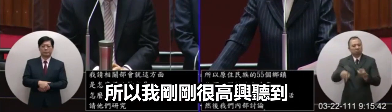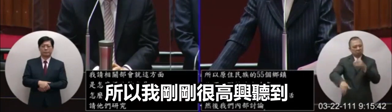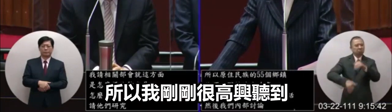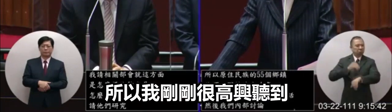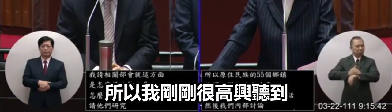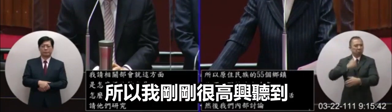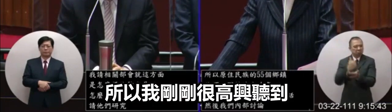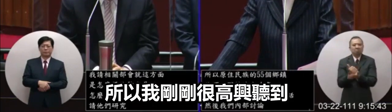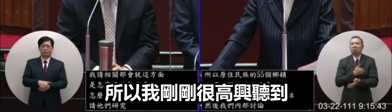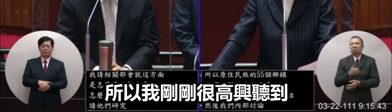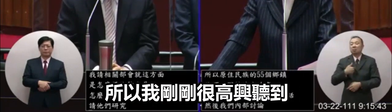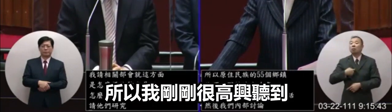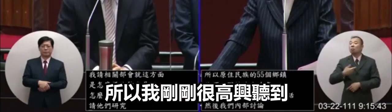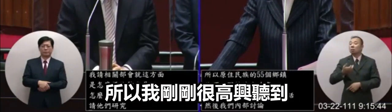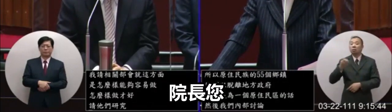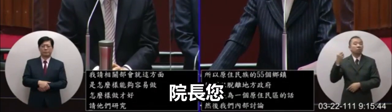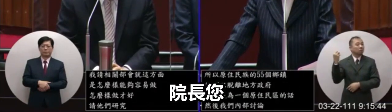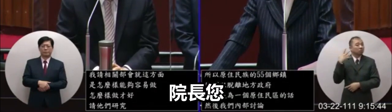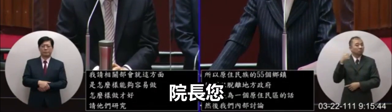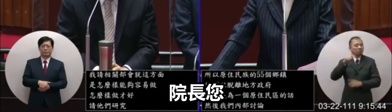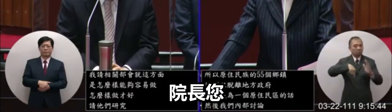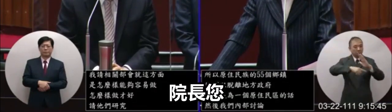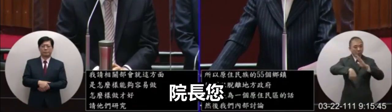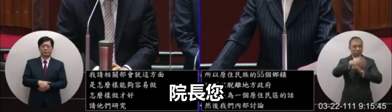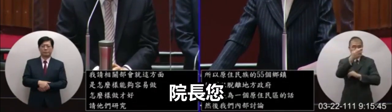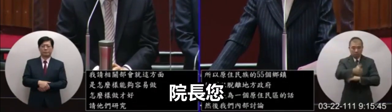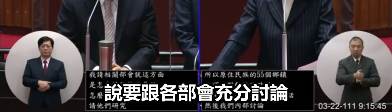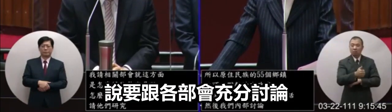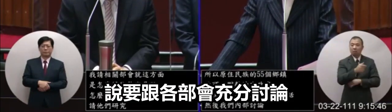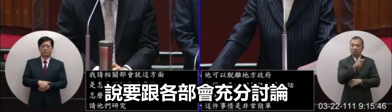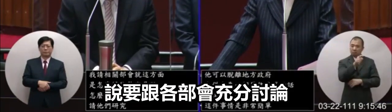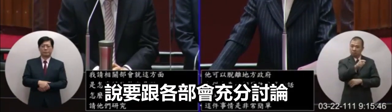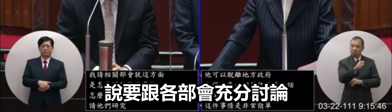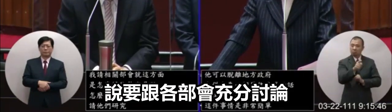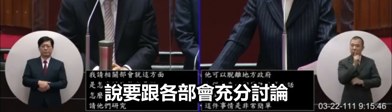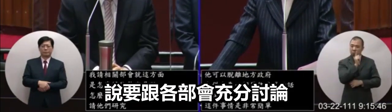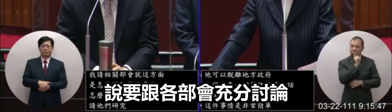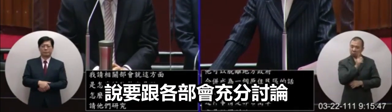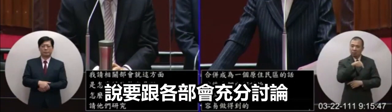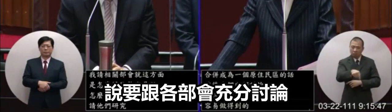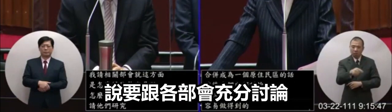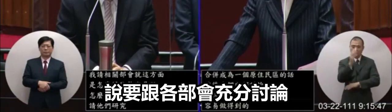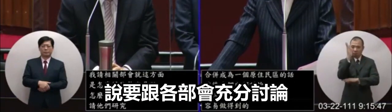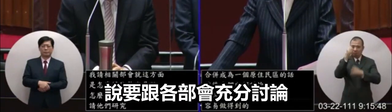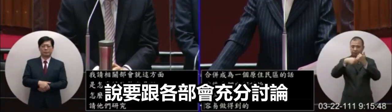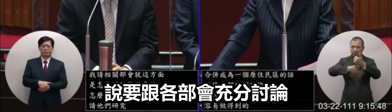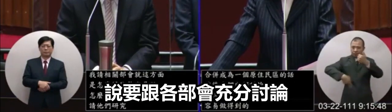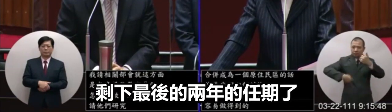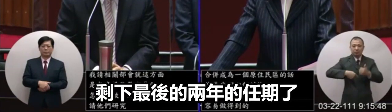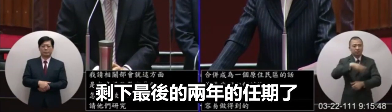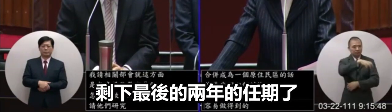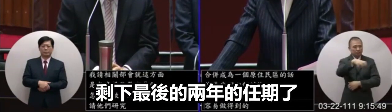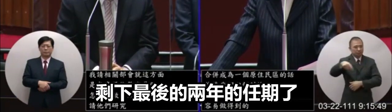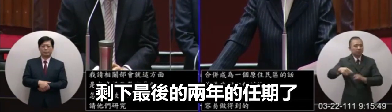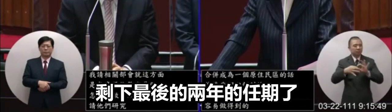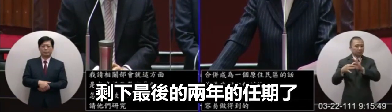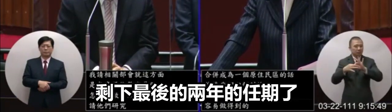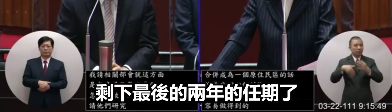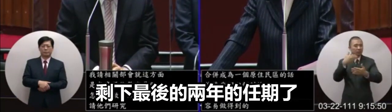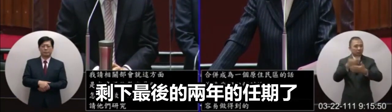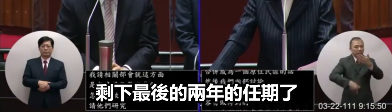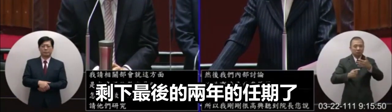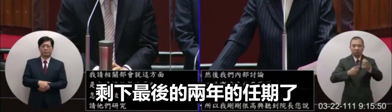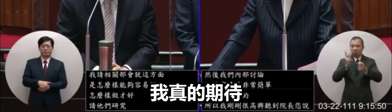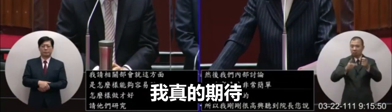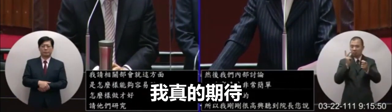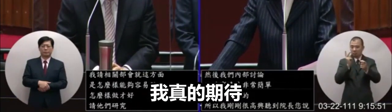的。所以我刚刚很高兴听到院长您说要跟各部会充分讨论，剩下最后的2年